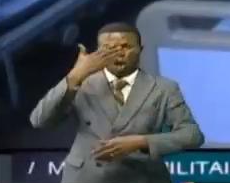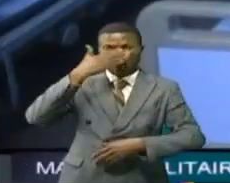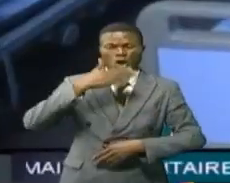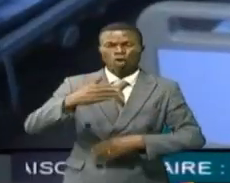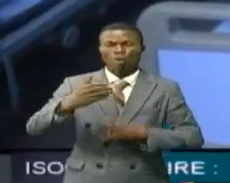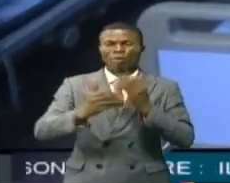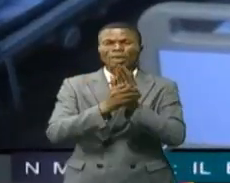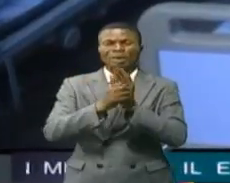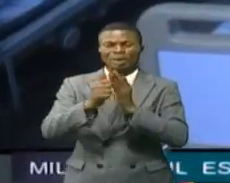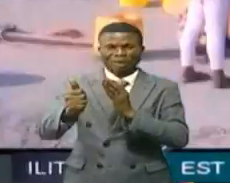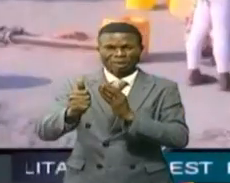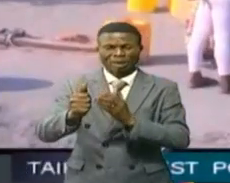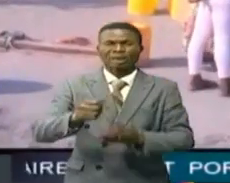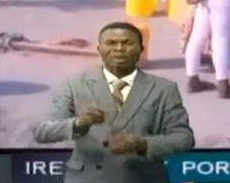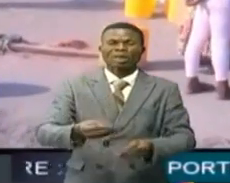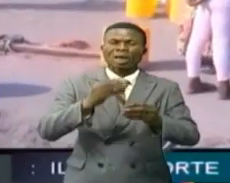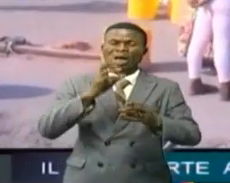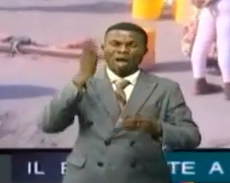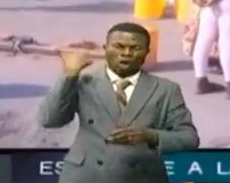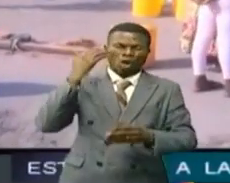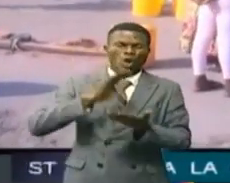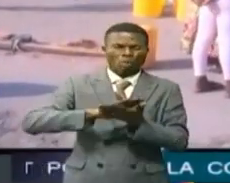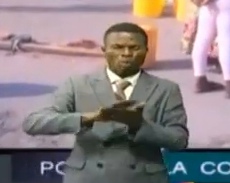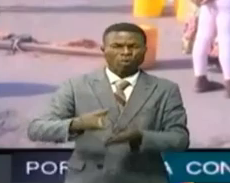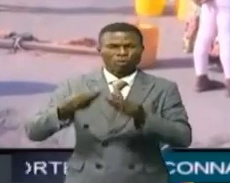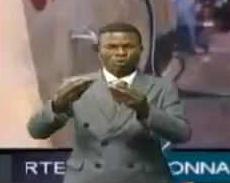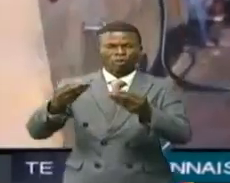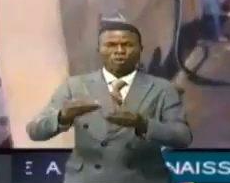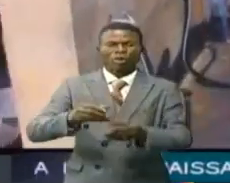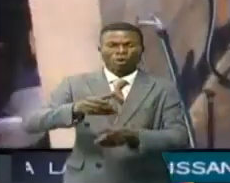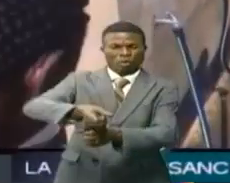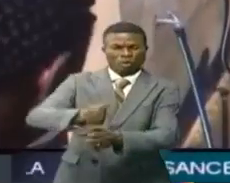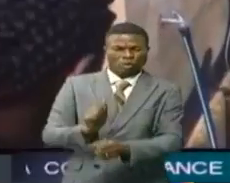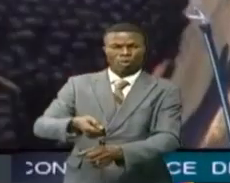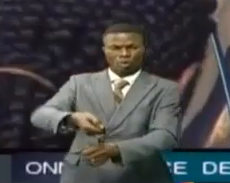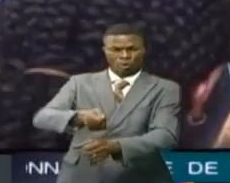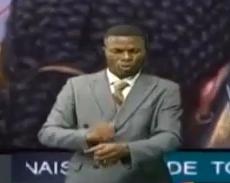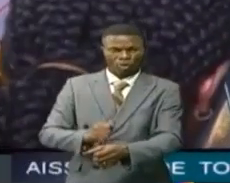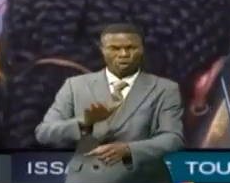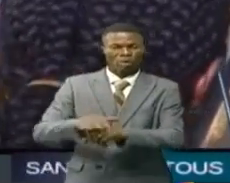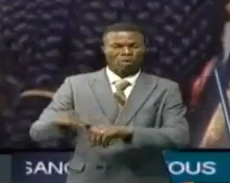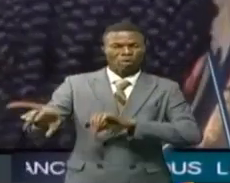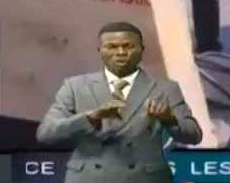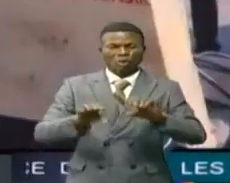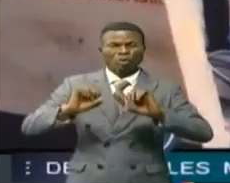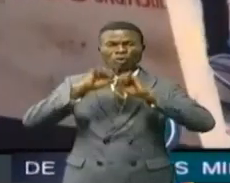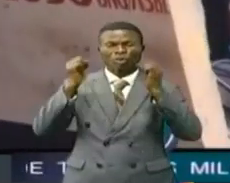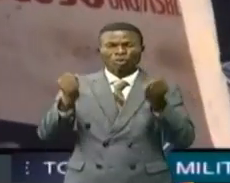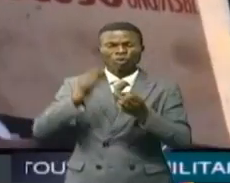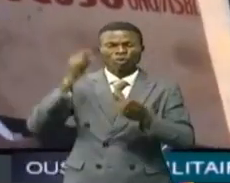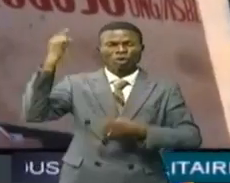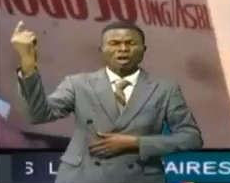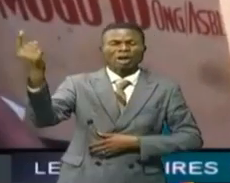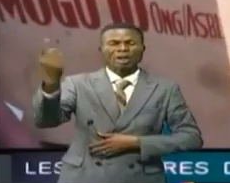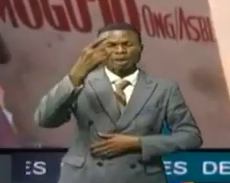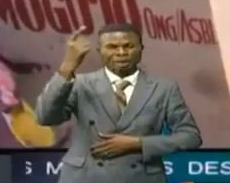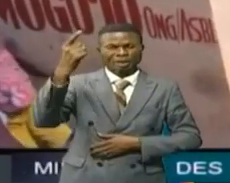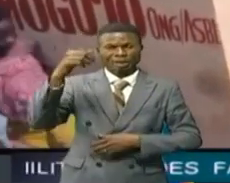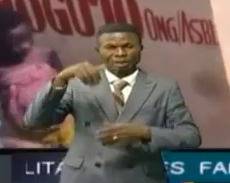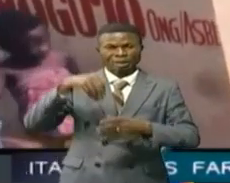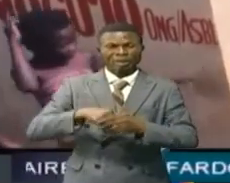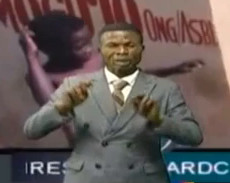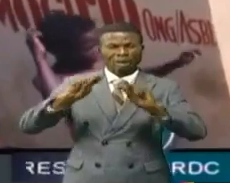qualité, l'approvisionnement en eau potable avec des forages et beaucoup d'autres actions socio-humanitaires. À travers